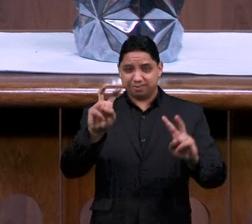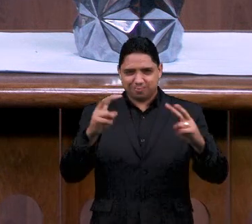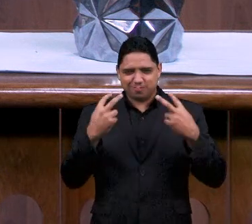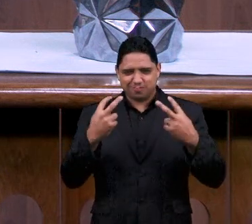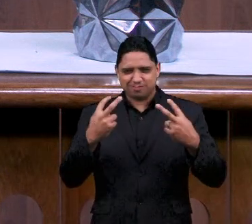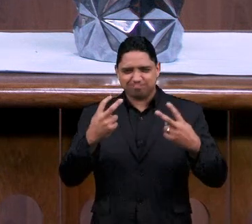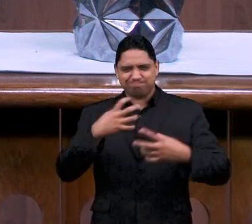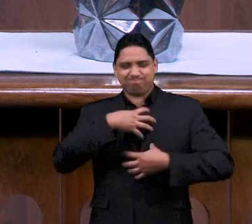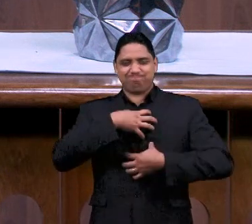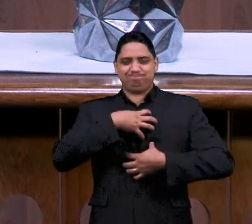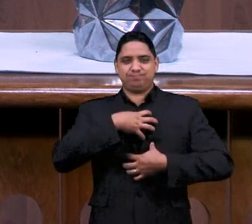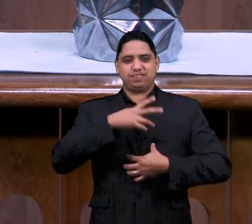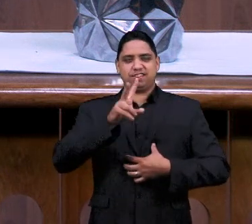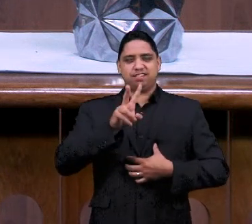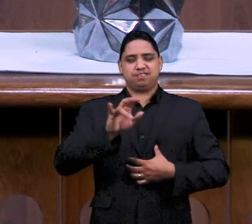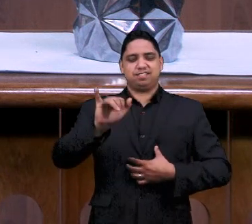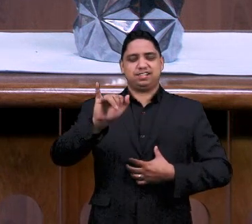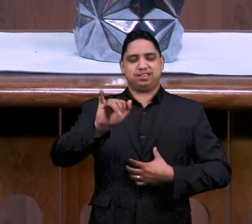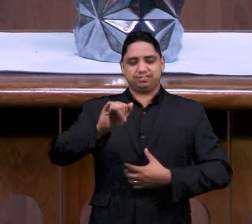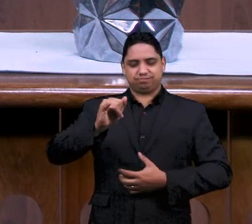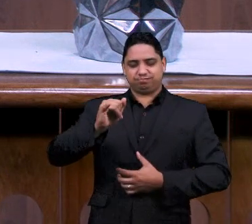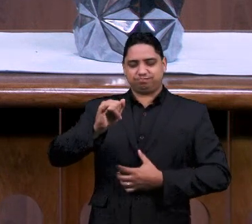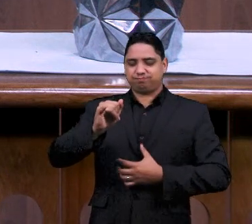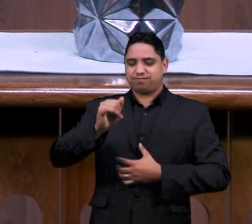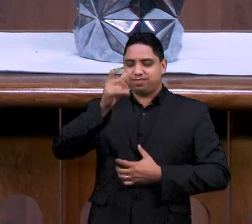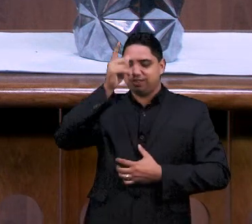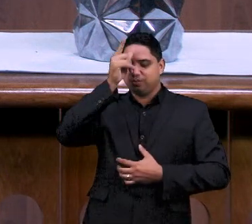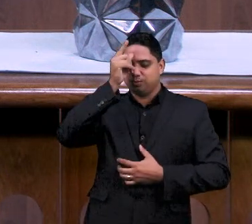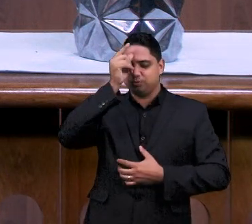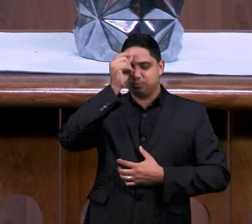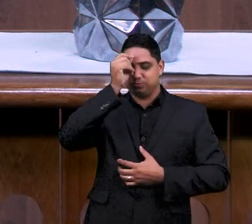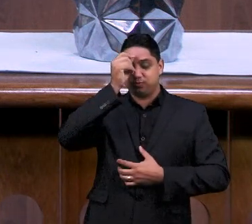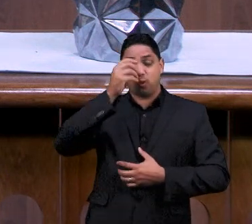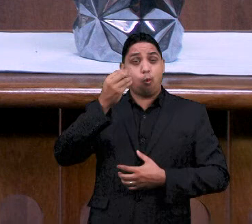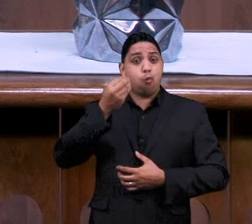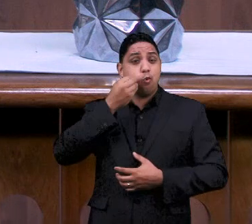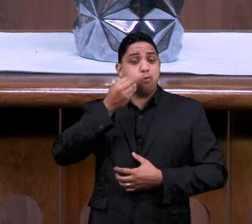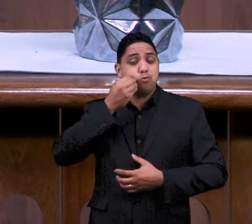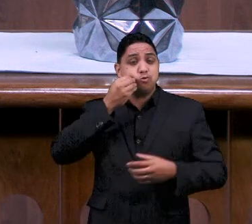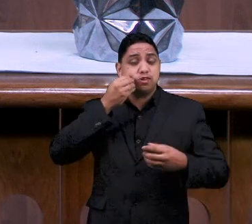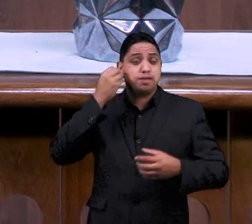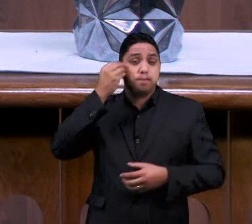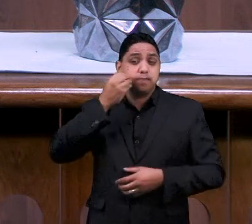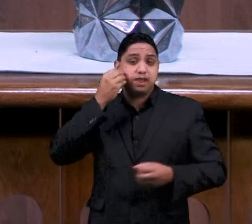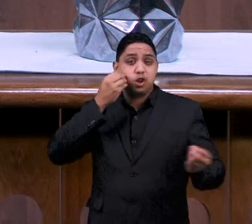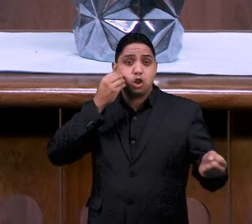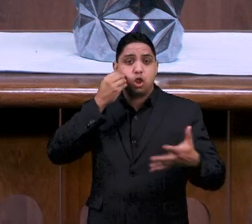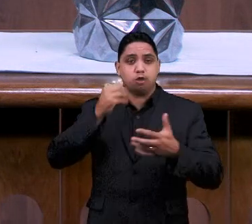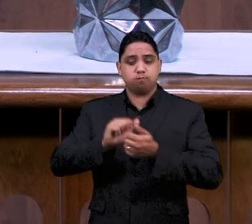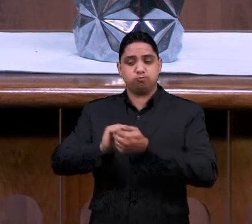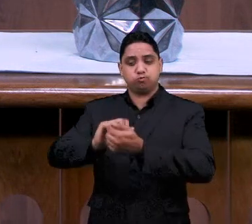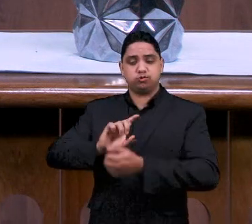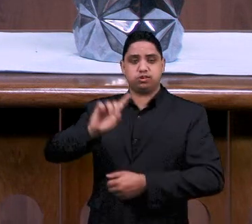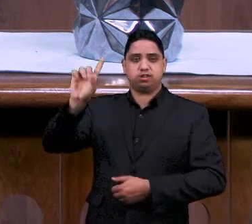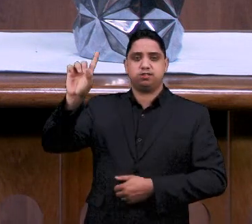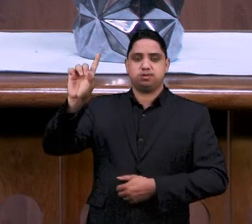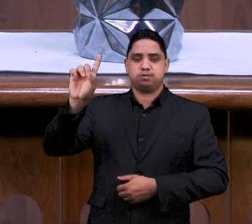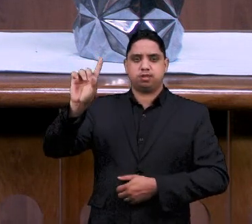voir aujourd'hui, va vous apporter une opportunité d'une expérience avec Dieu. Je